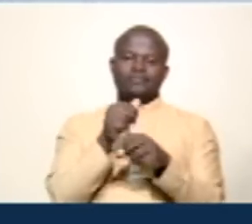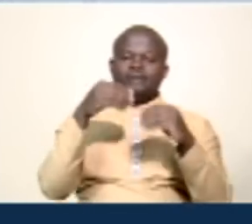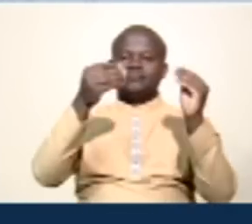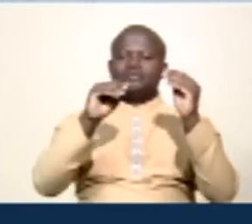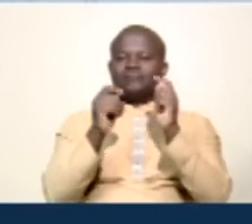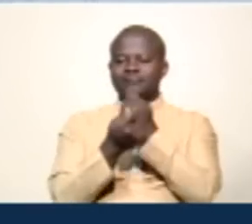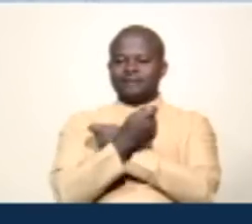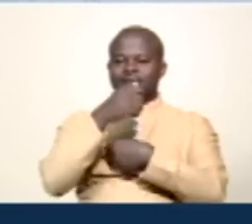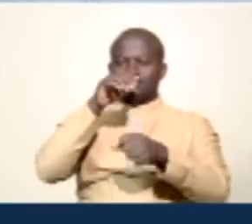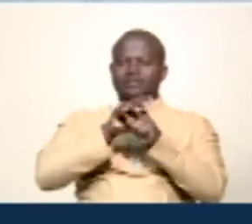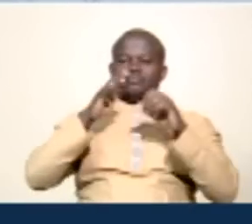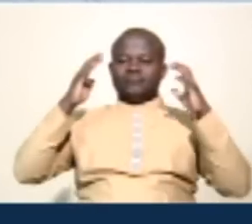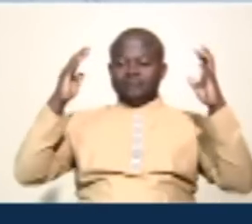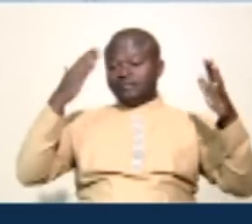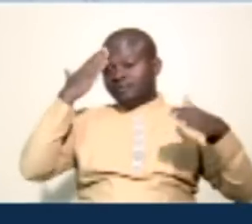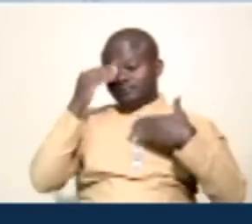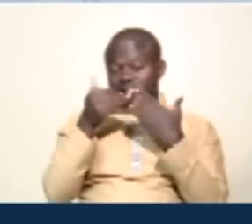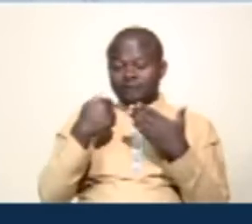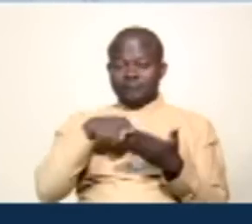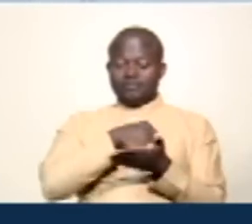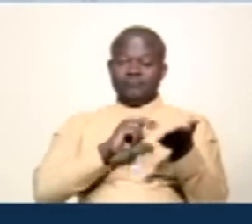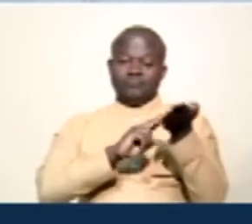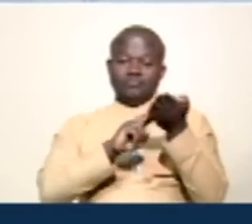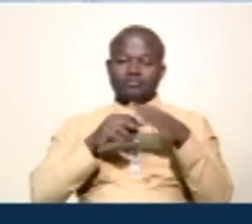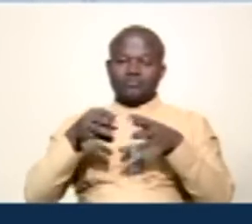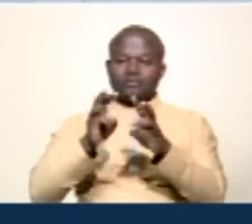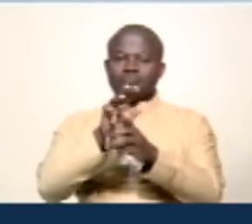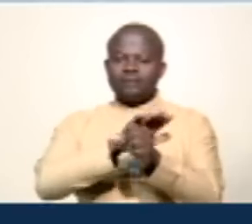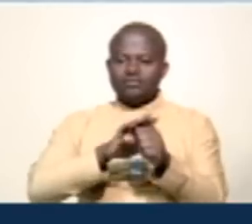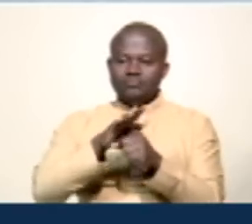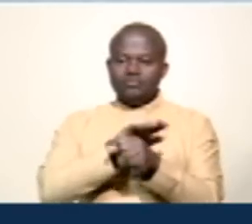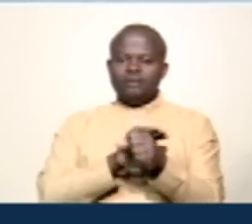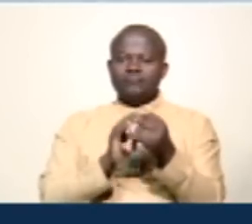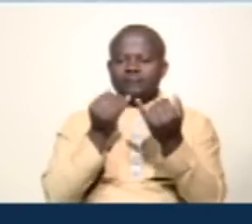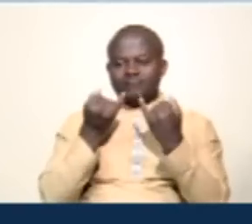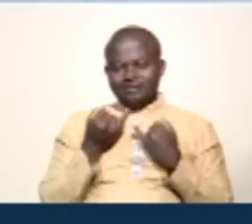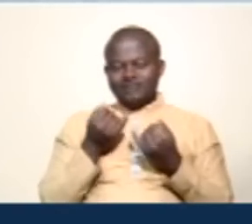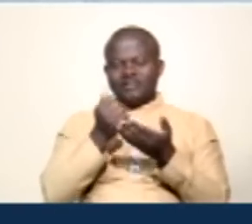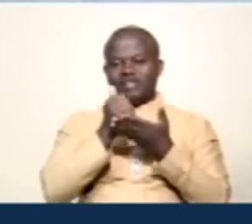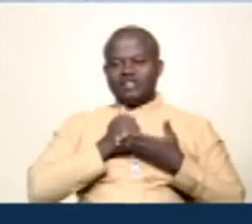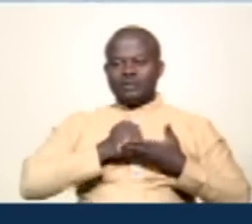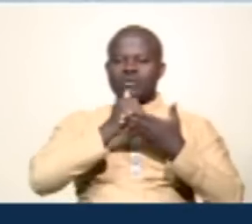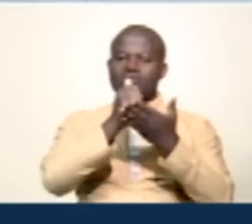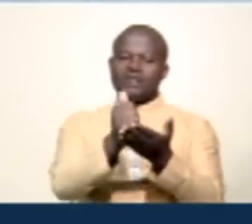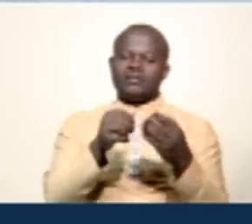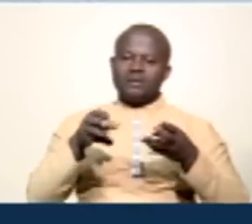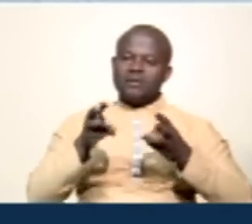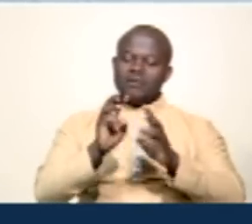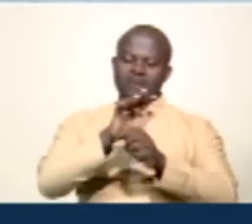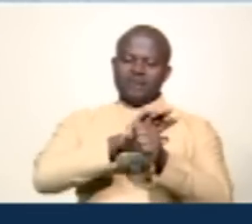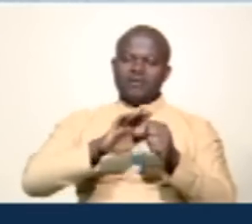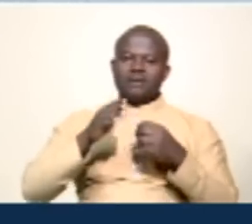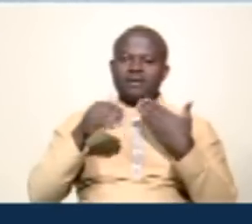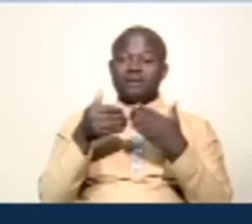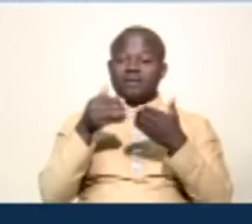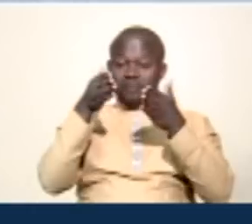gutanga impinduka nini kuko dukoresha uburyo bwuzuye bwa mpumuriza ngo uhumurize rero muri ubwo buryo bwuzuye